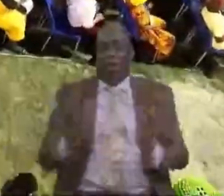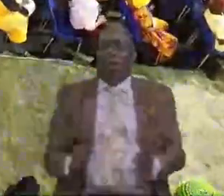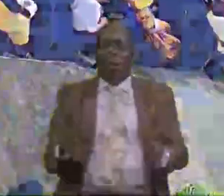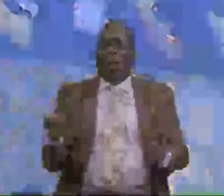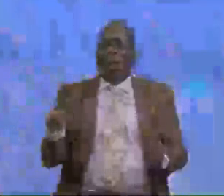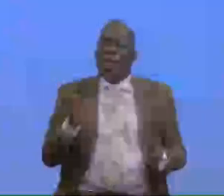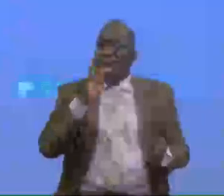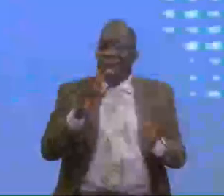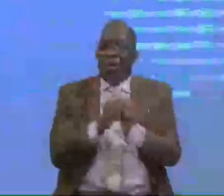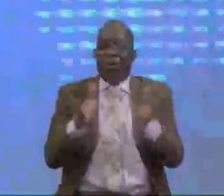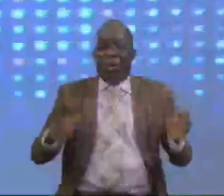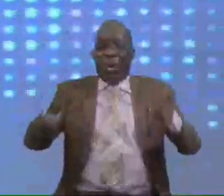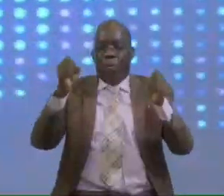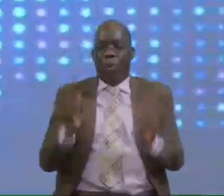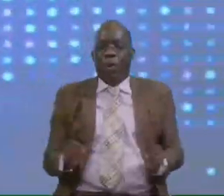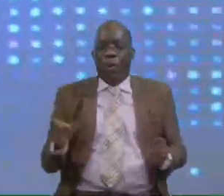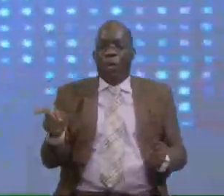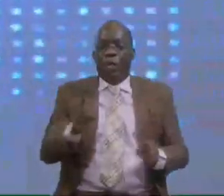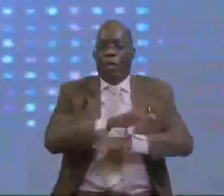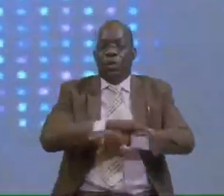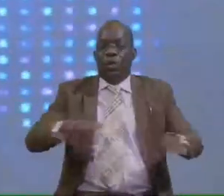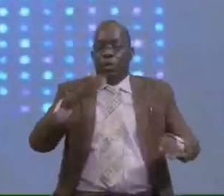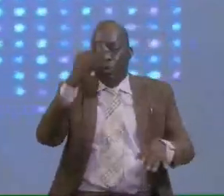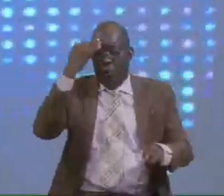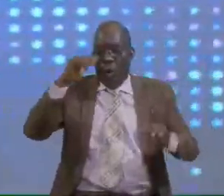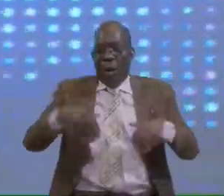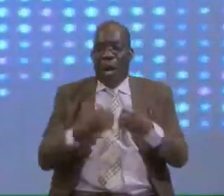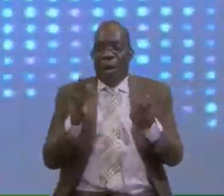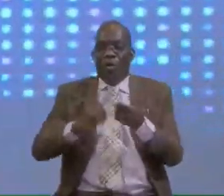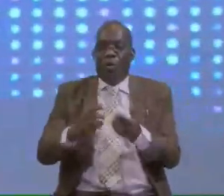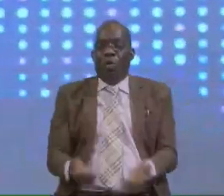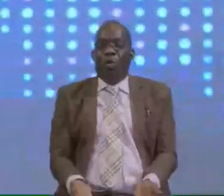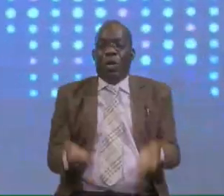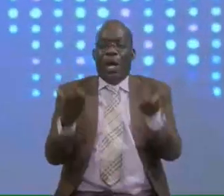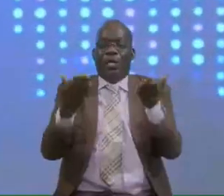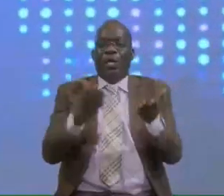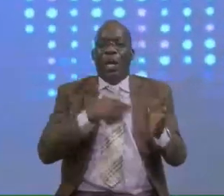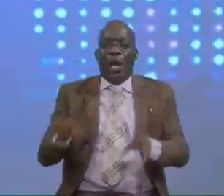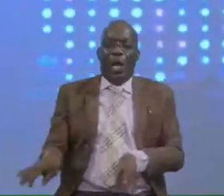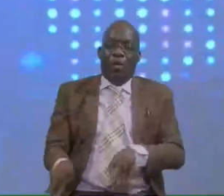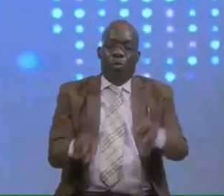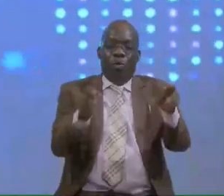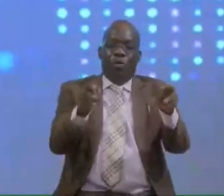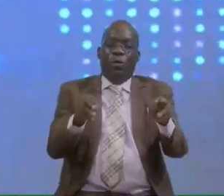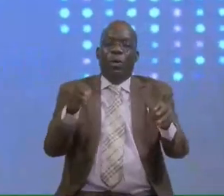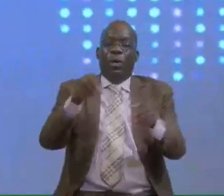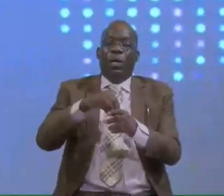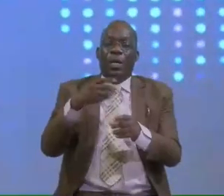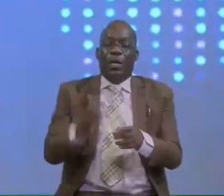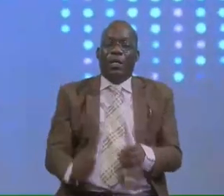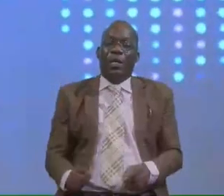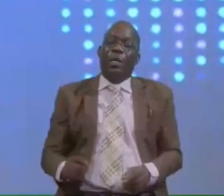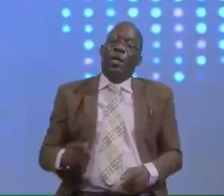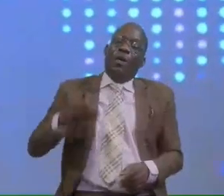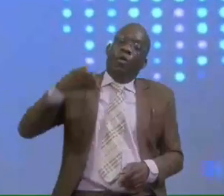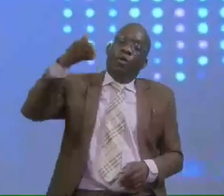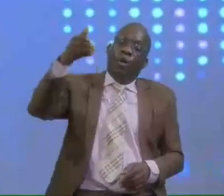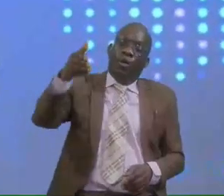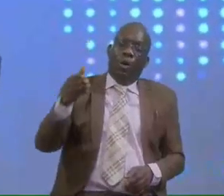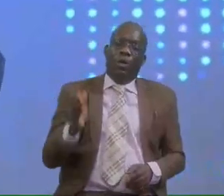impuissants, ils ne connaissent pas, ils ne savent pas comment se lever pour avancer dans